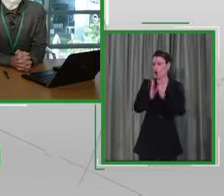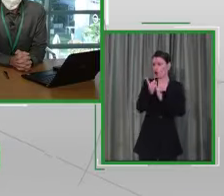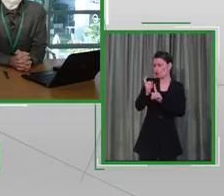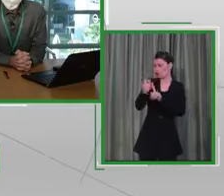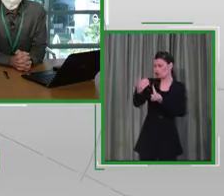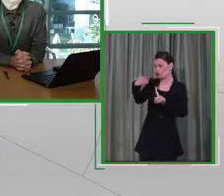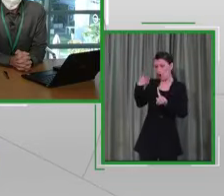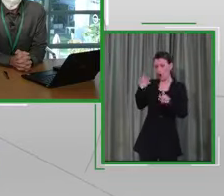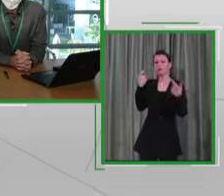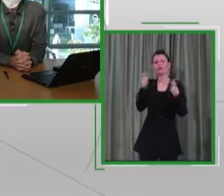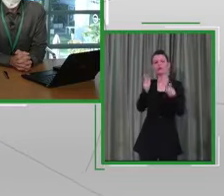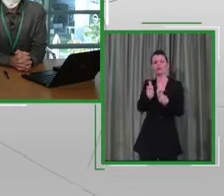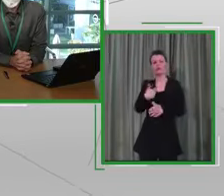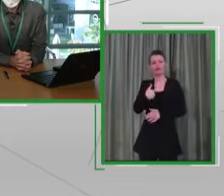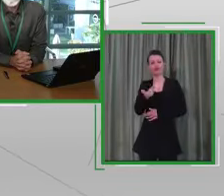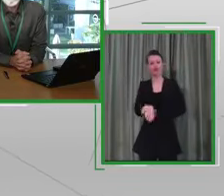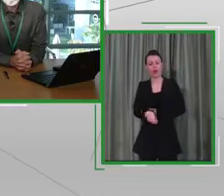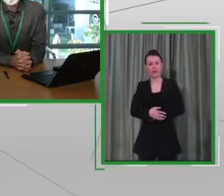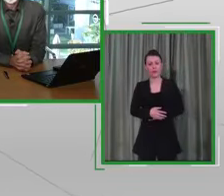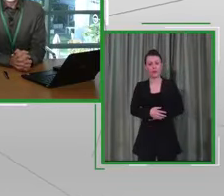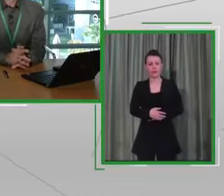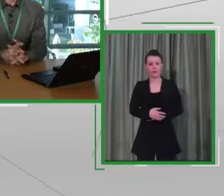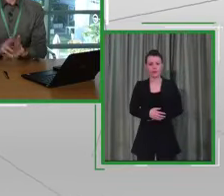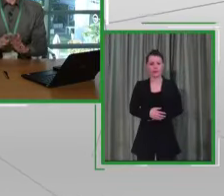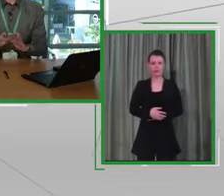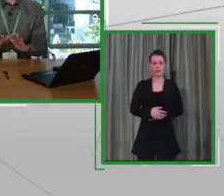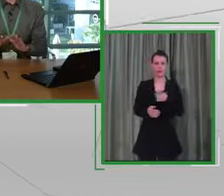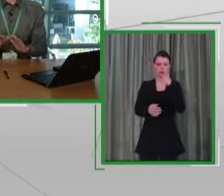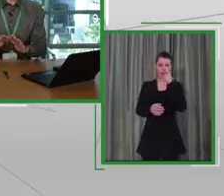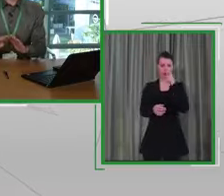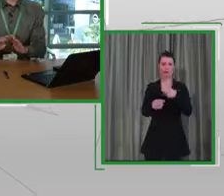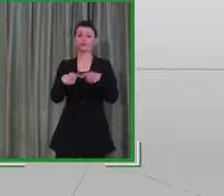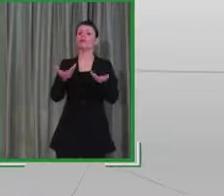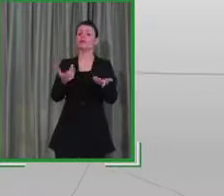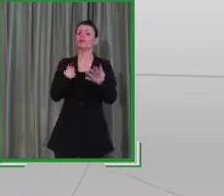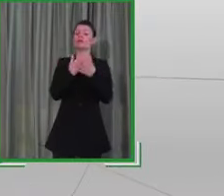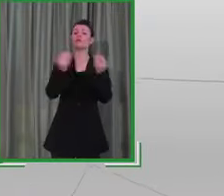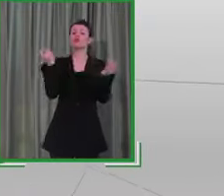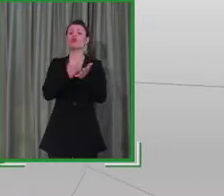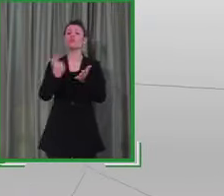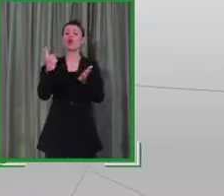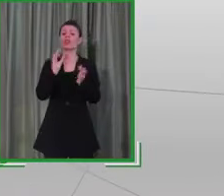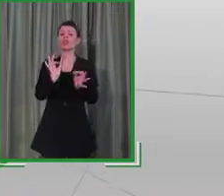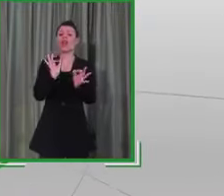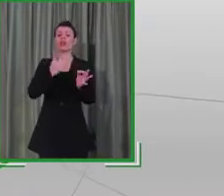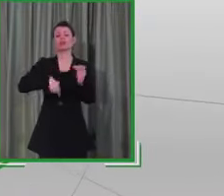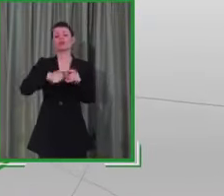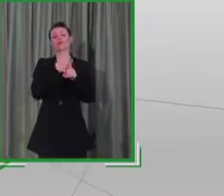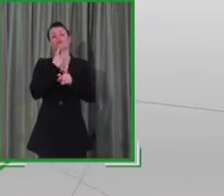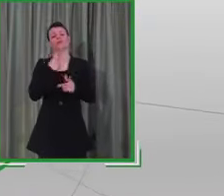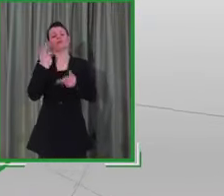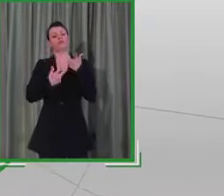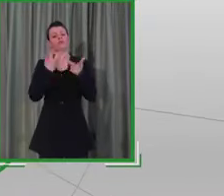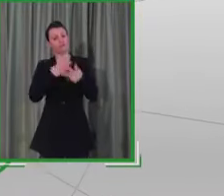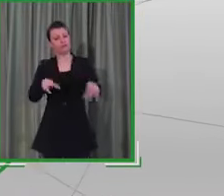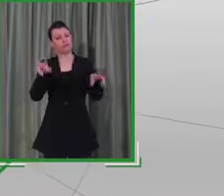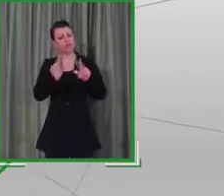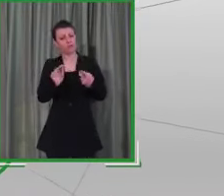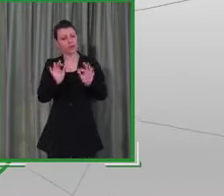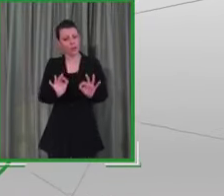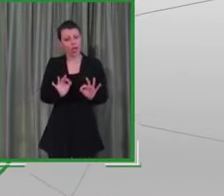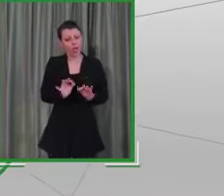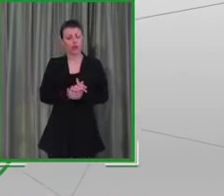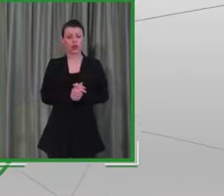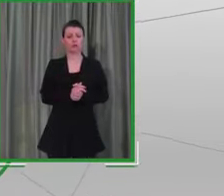ai giorni scorsi ecco molto importante sottolineare questo è un aspetto che